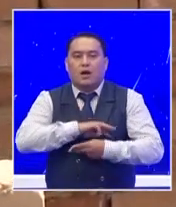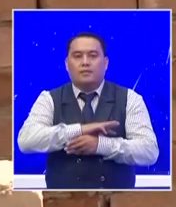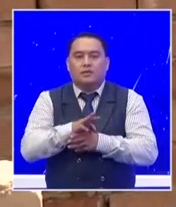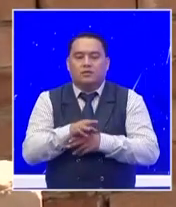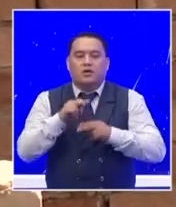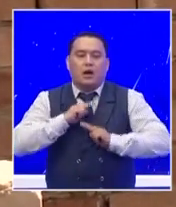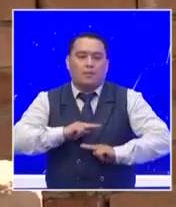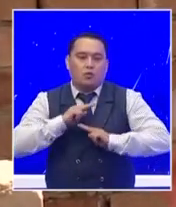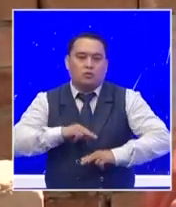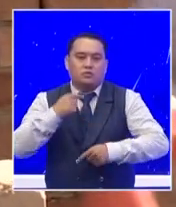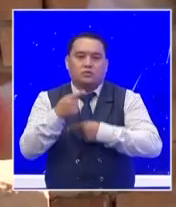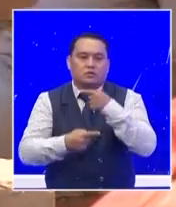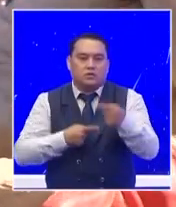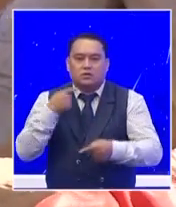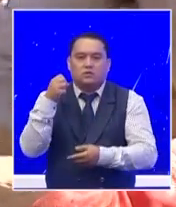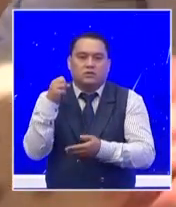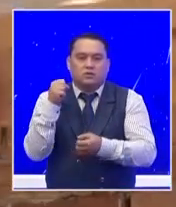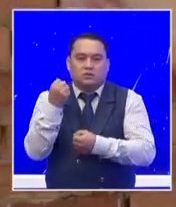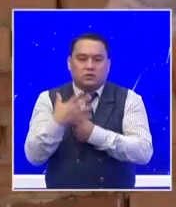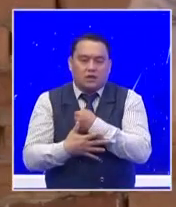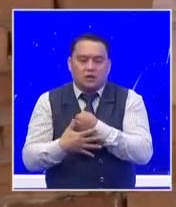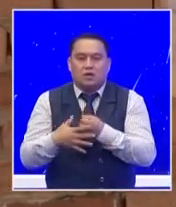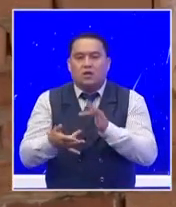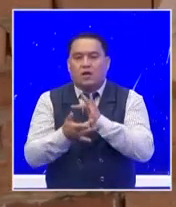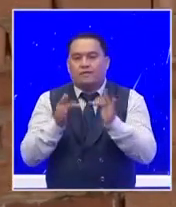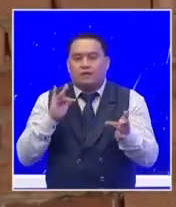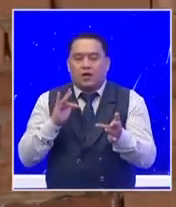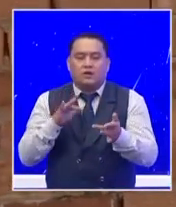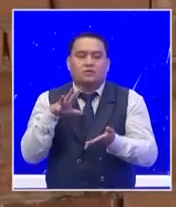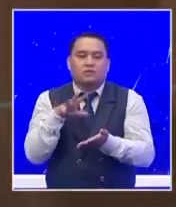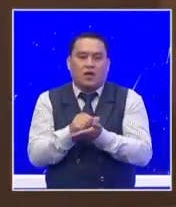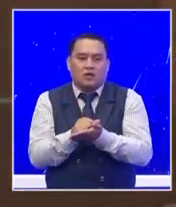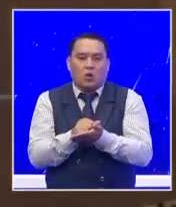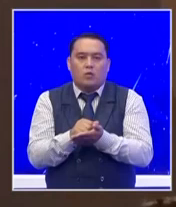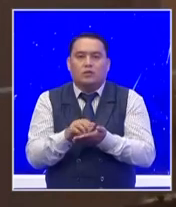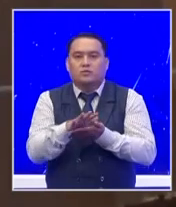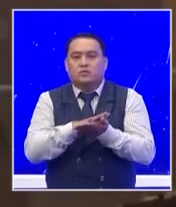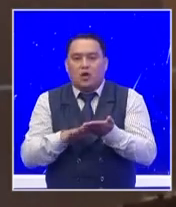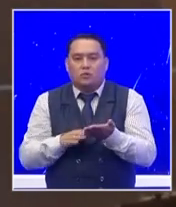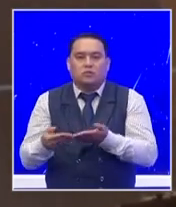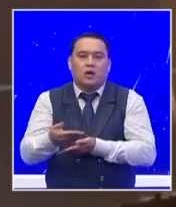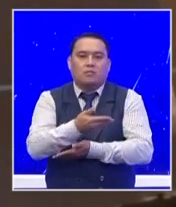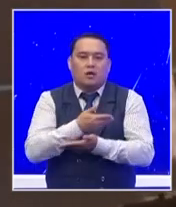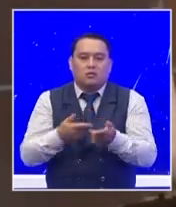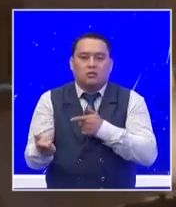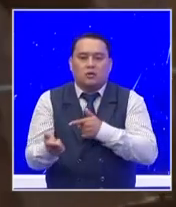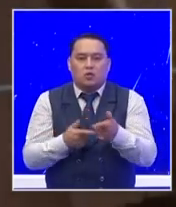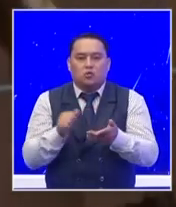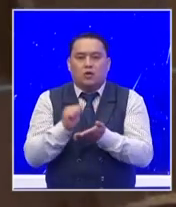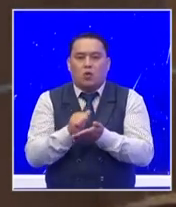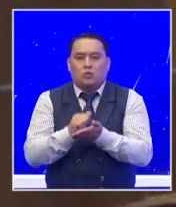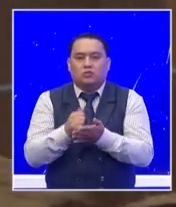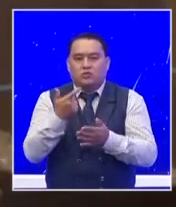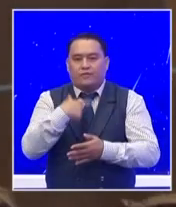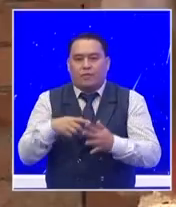Я устроился через центр занятости района. Увидев в интернете о программе «Дорожная карта занятости», подал заявку, собрал документы. Меня трудоустроили в своем